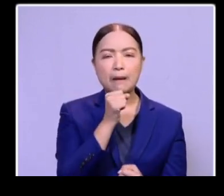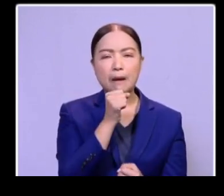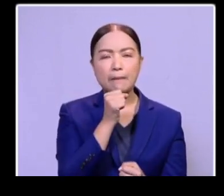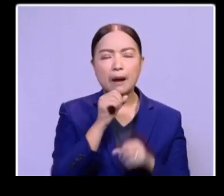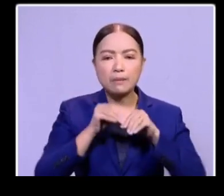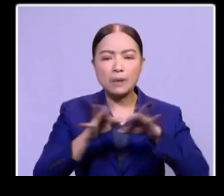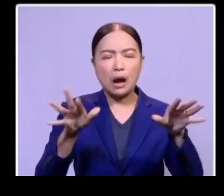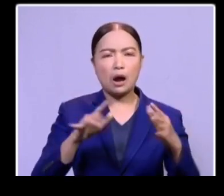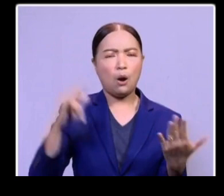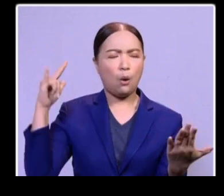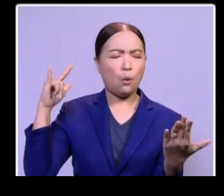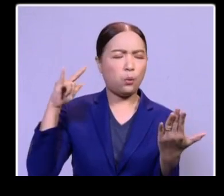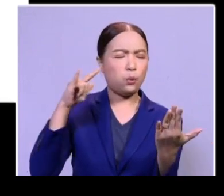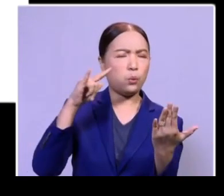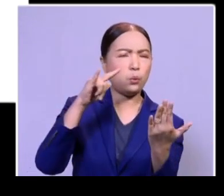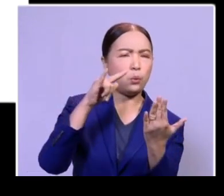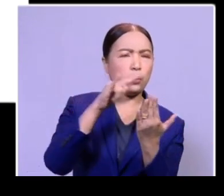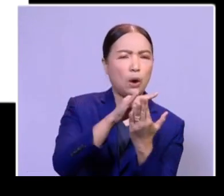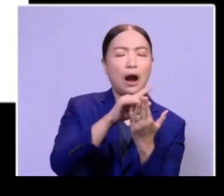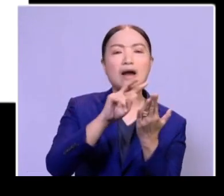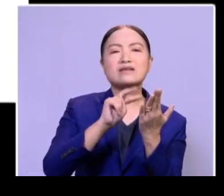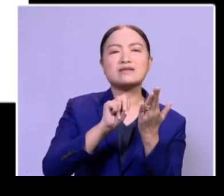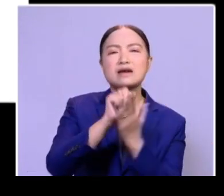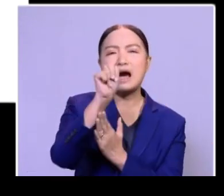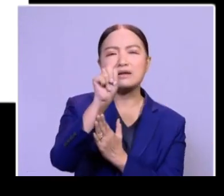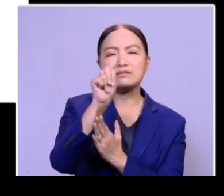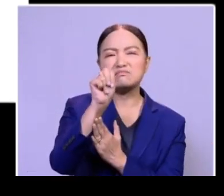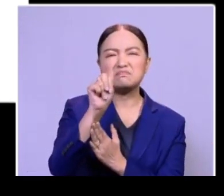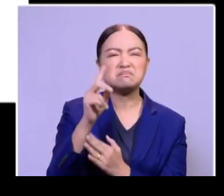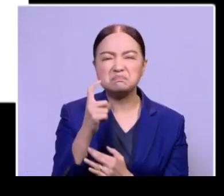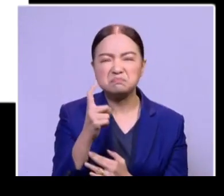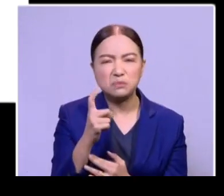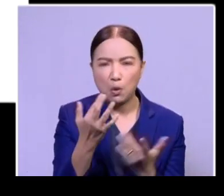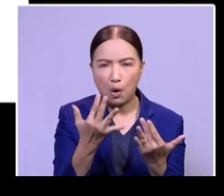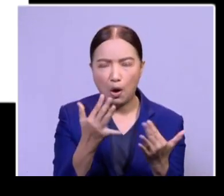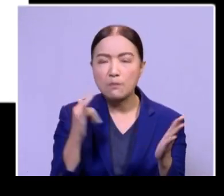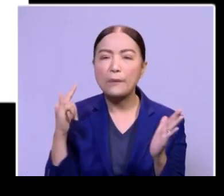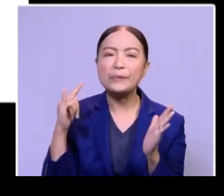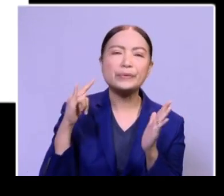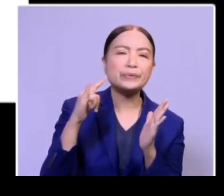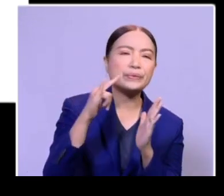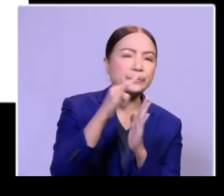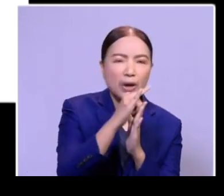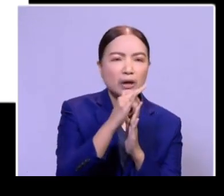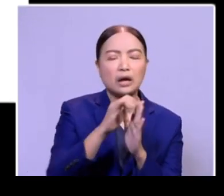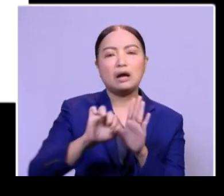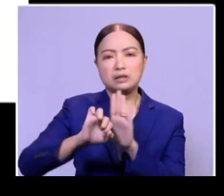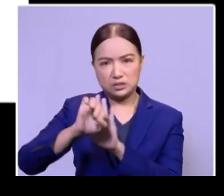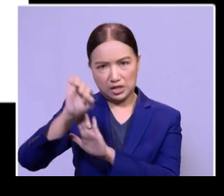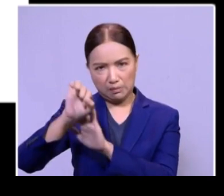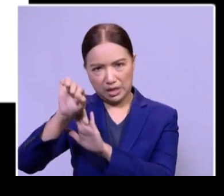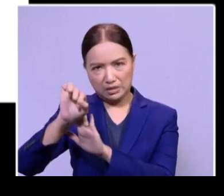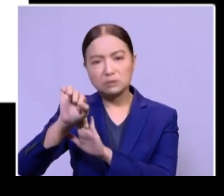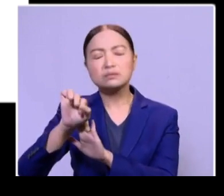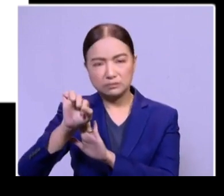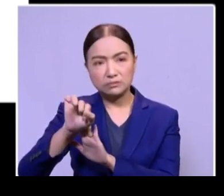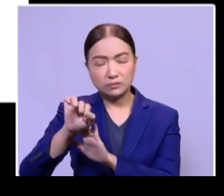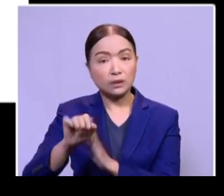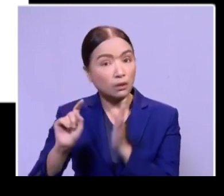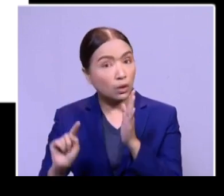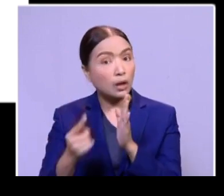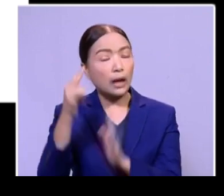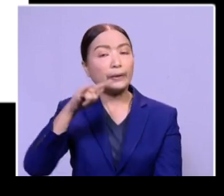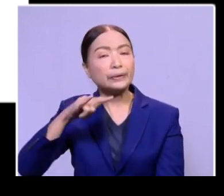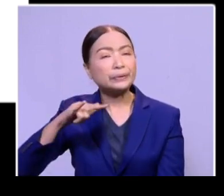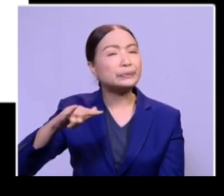งที่สนามบินน่านนครได้ต้องบินไปลงที่เชียงใหม่รอให้พายุสงบลงก่อนค่ะโดยตอนแรกมีการนำเครื่องบินวน